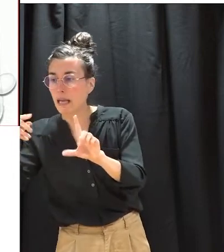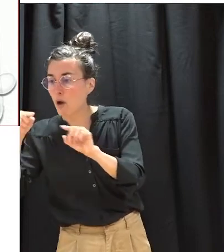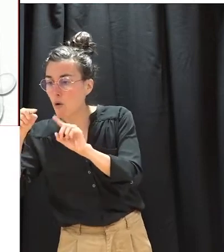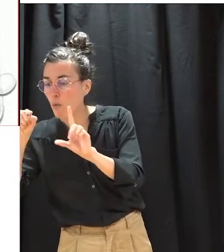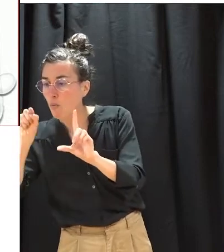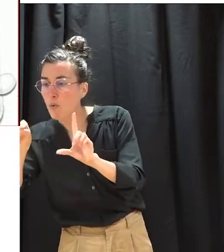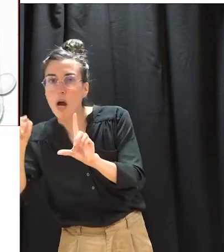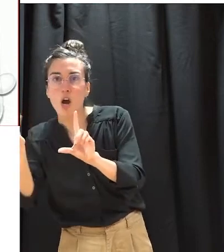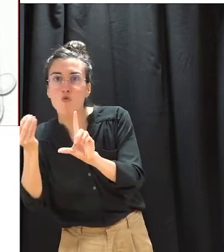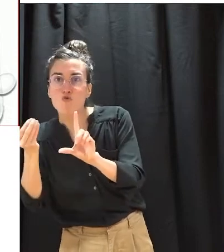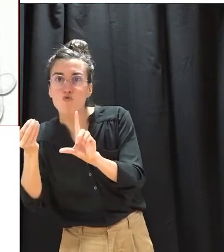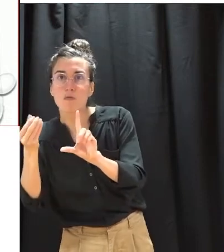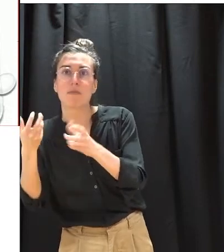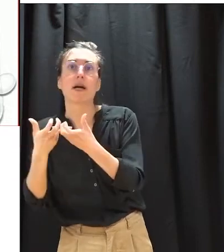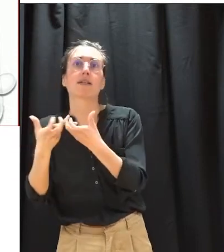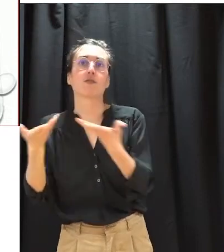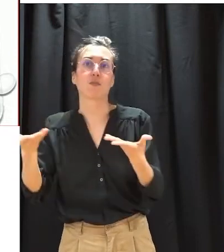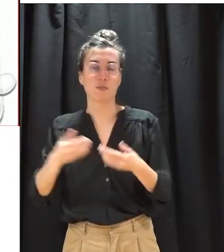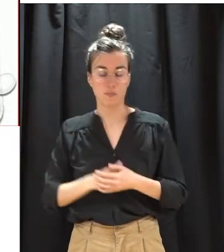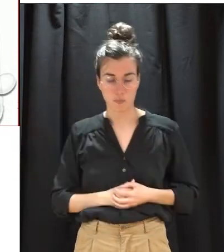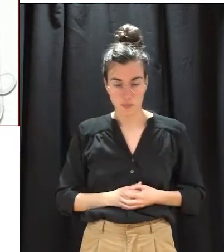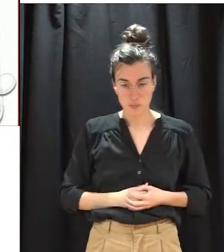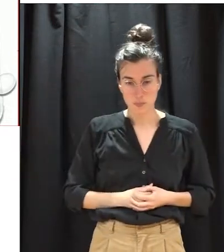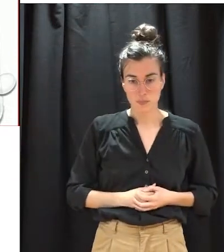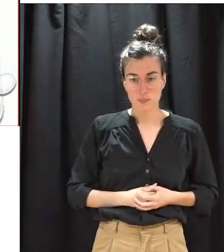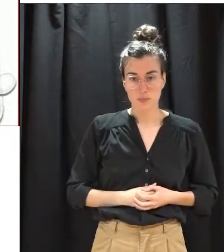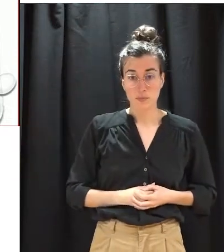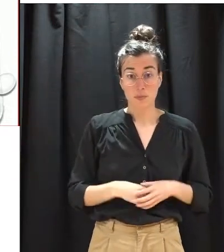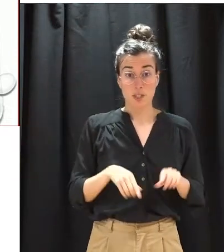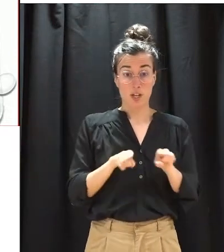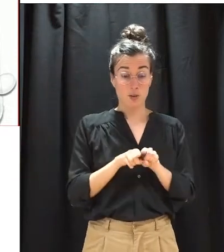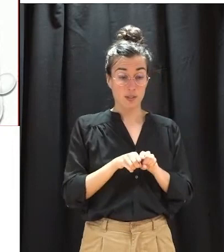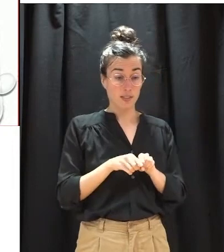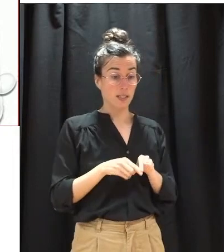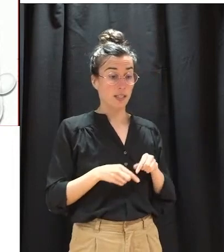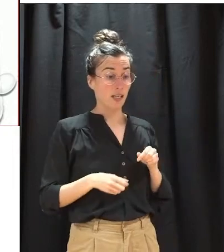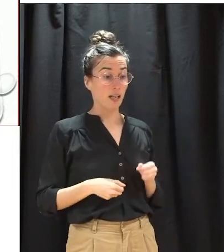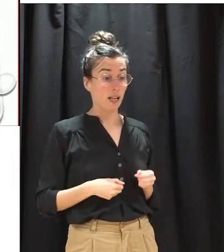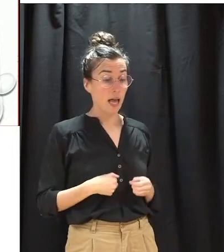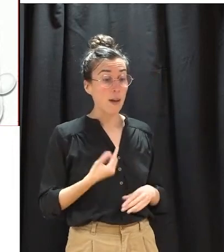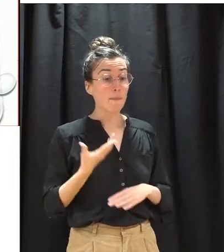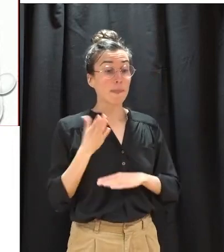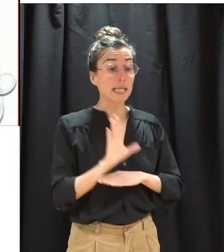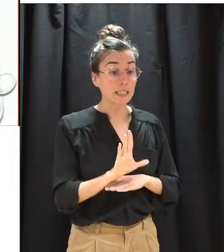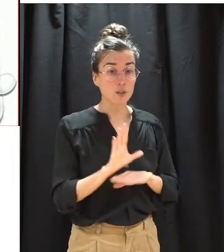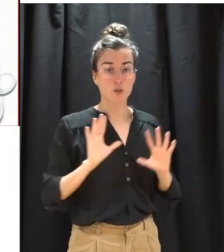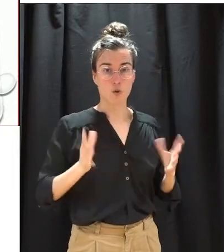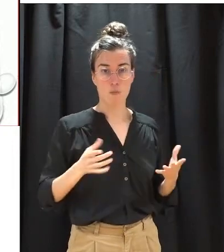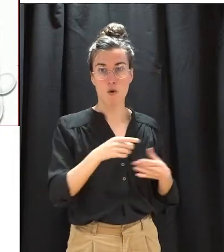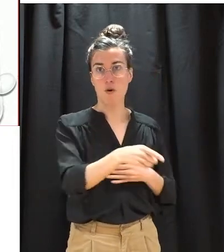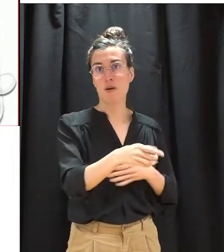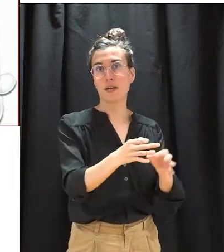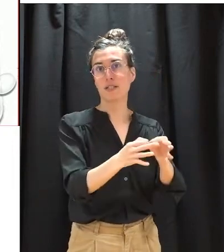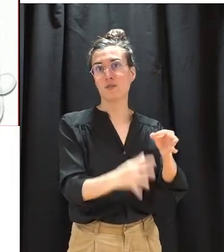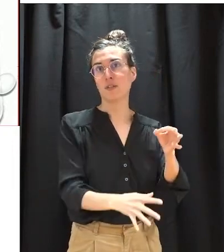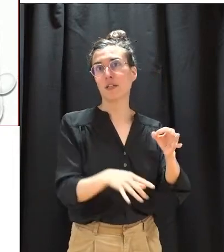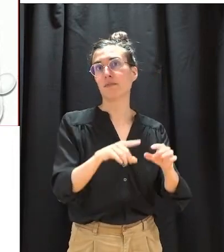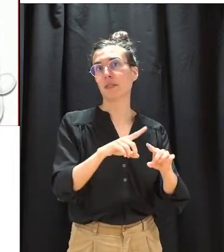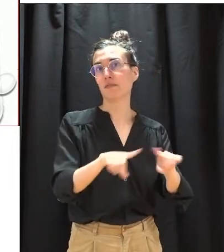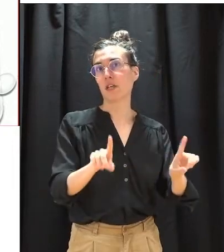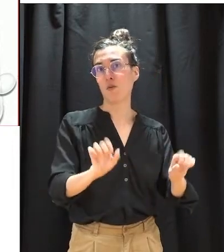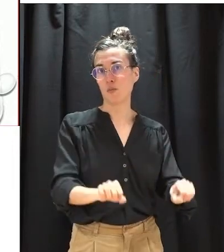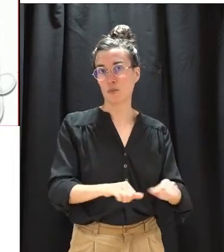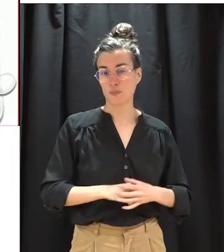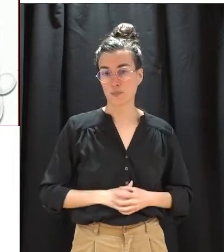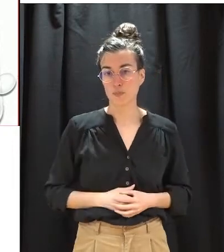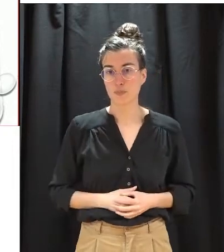qu'en fonction de différentes modalités de présentation, cette mémorisation peut varier. Et